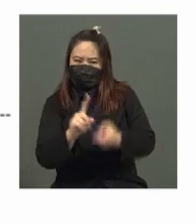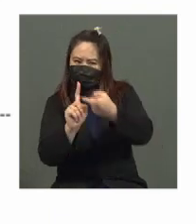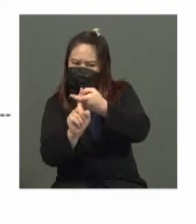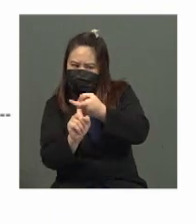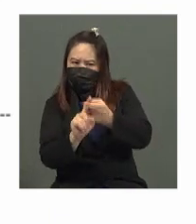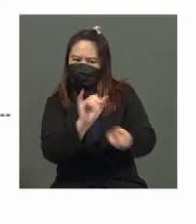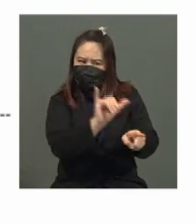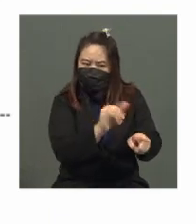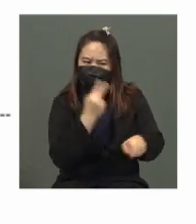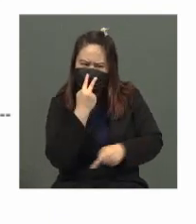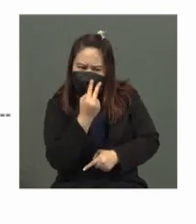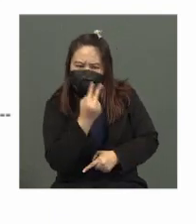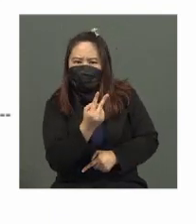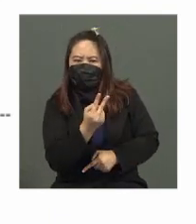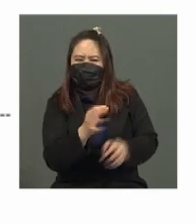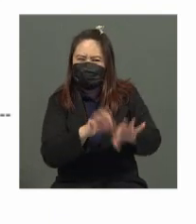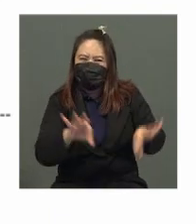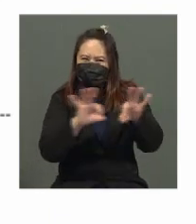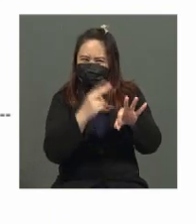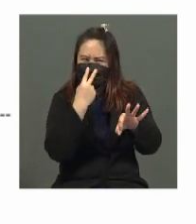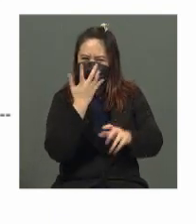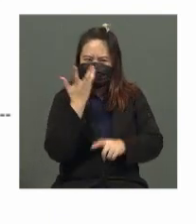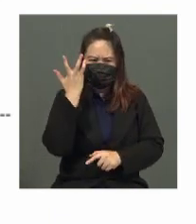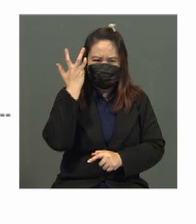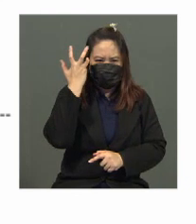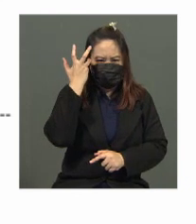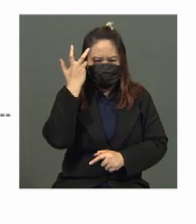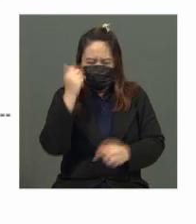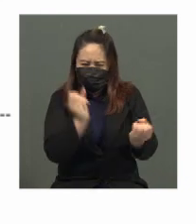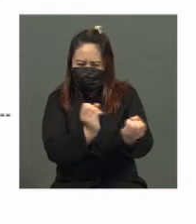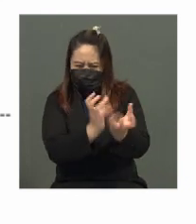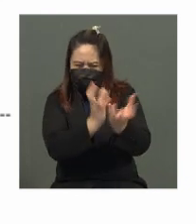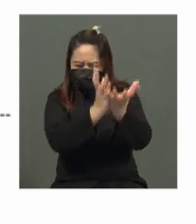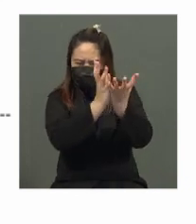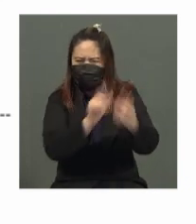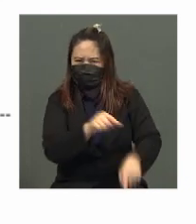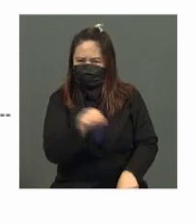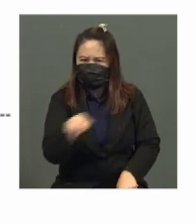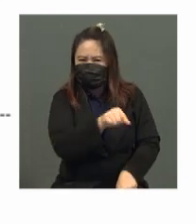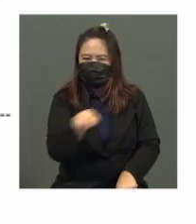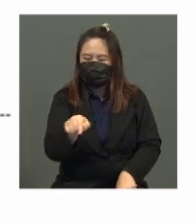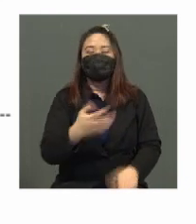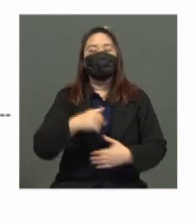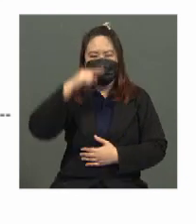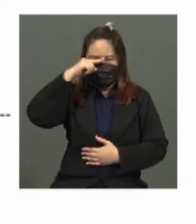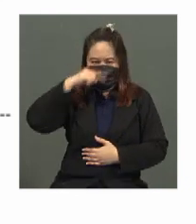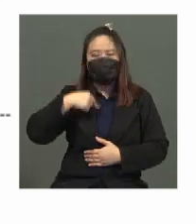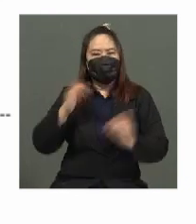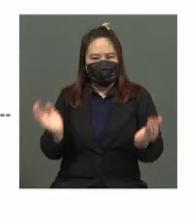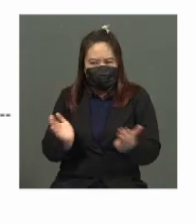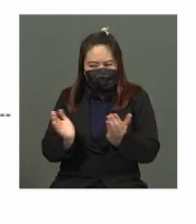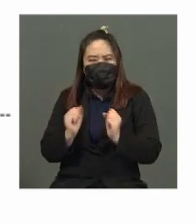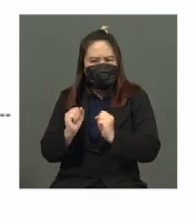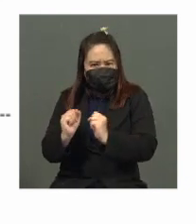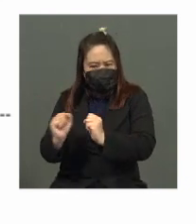อย่ใล้ชิดโดยเฉพาะการยกระดับความ worker คุ้กคำสัติภาพ และคามมนคงระหวางประเทศไยสนับสนุความพยาย